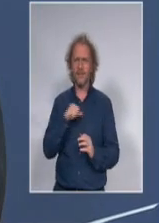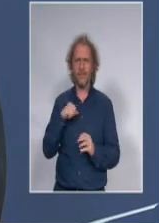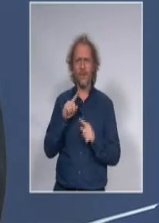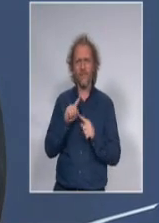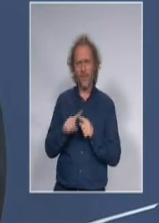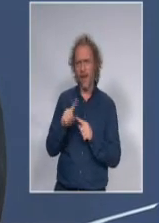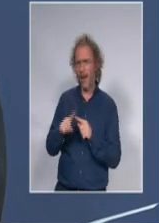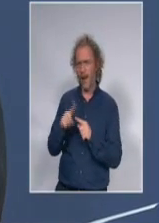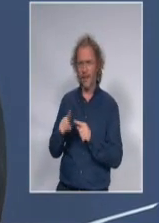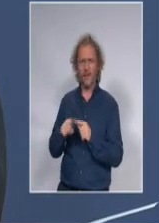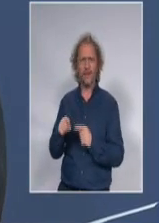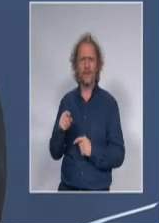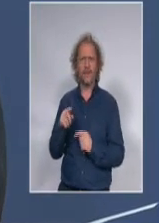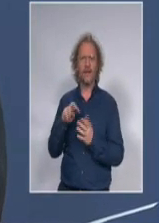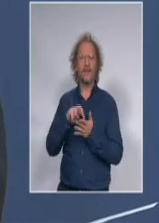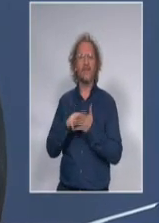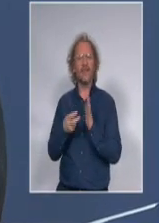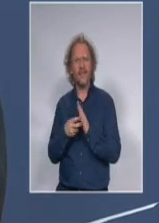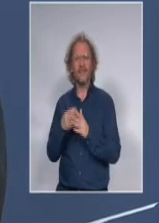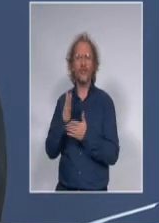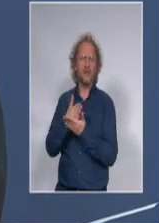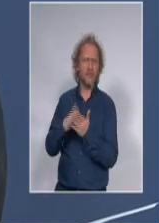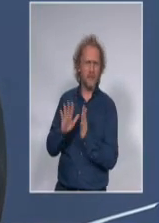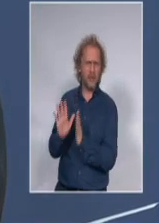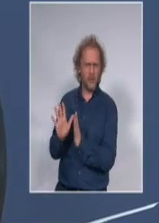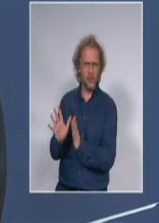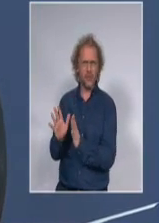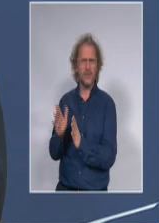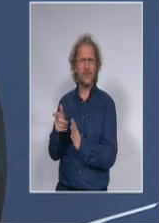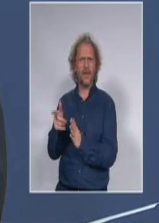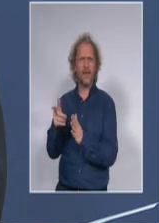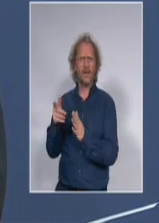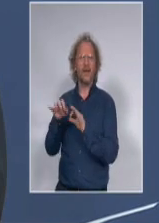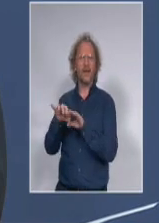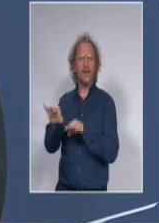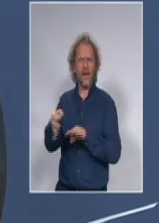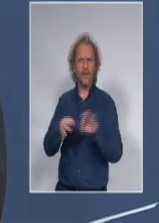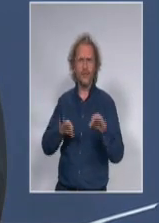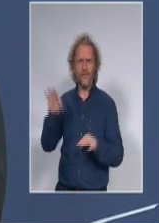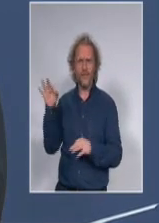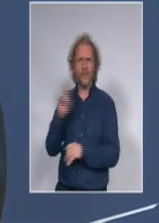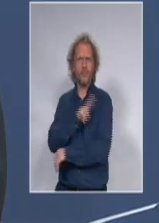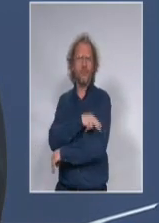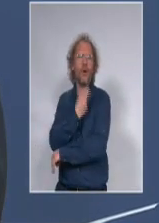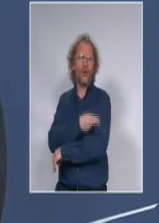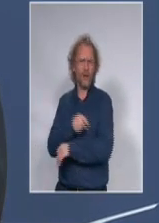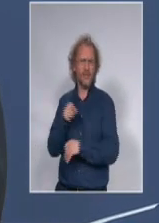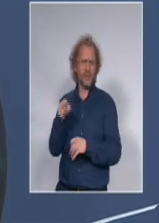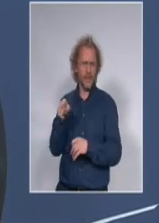da se provedu kroz bolnice i na tome ubrzano radimo, veoma ubrzano radimo.